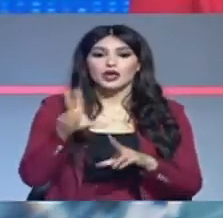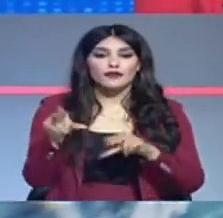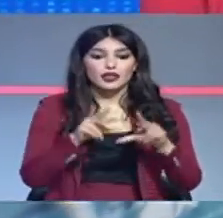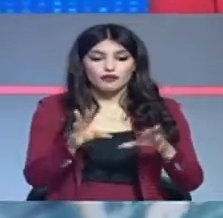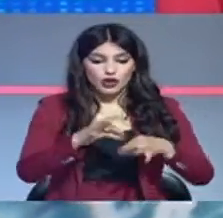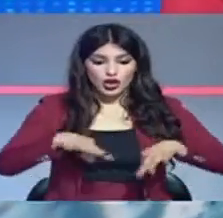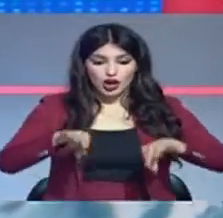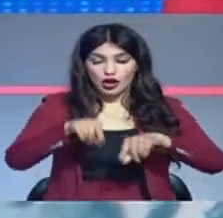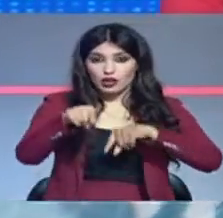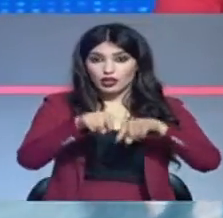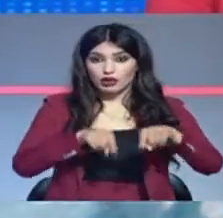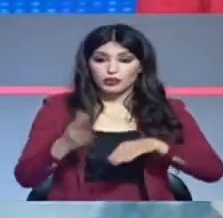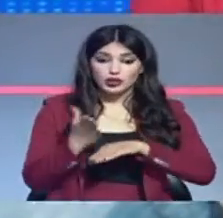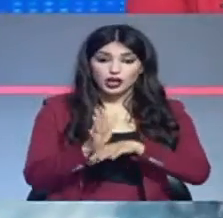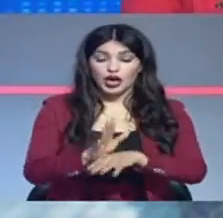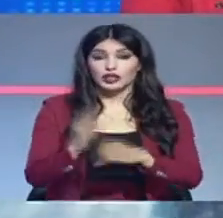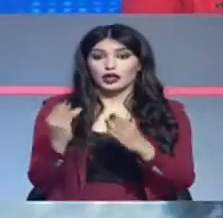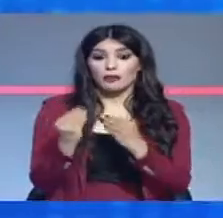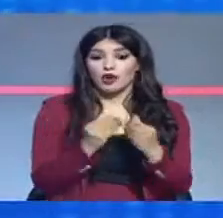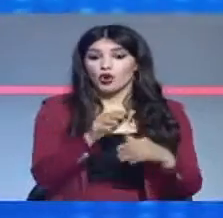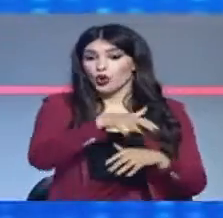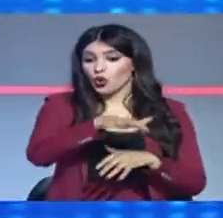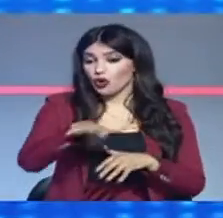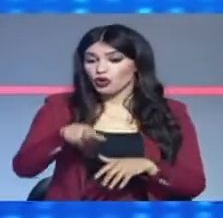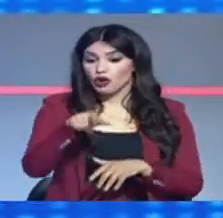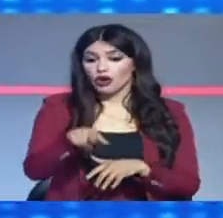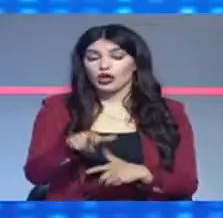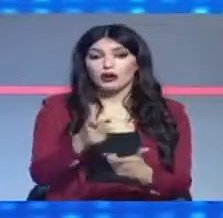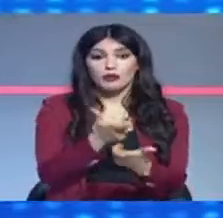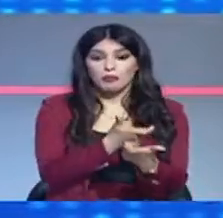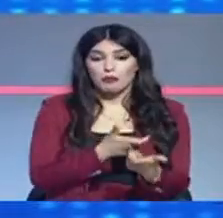الفلاحيه في تلك المنطقه